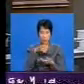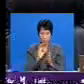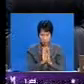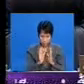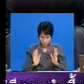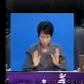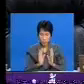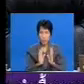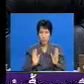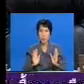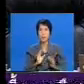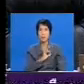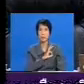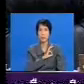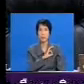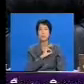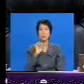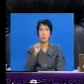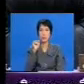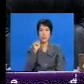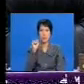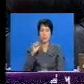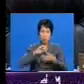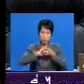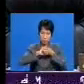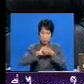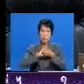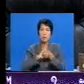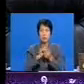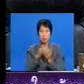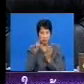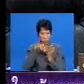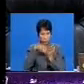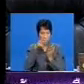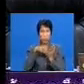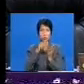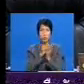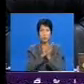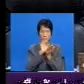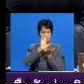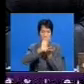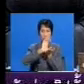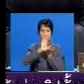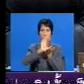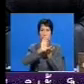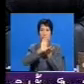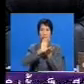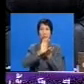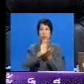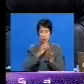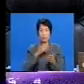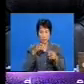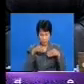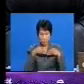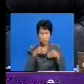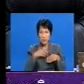สมาชิกสภาผู้แทนราษฎรที่ให้ความร่วมมือในการพิจารณาร่างพระราชบัญญัติงบประมาณพร้อมยืนยันด้วยนะคะว่าจะใช้งบจ่าย